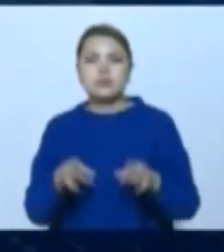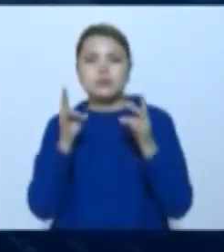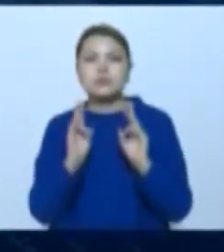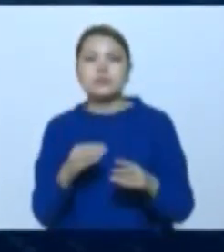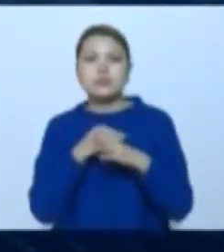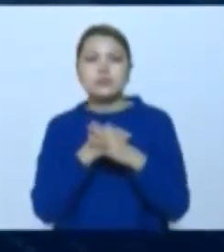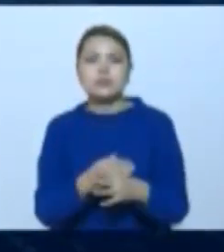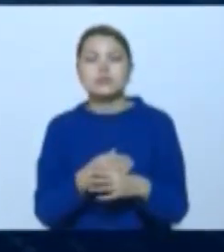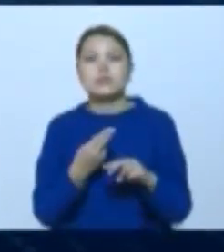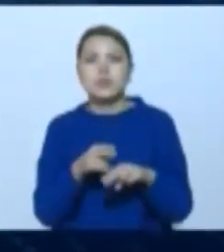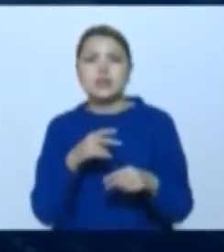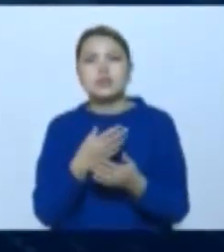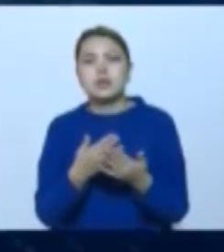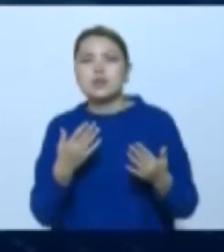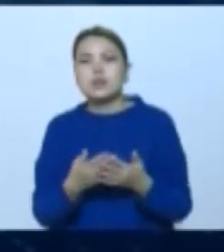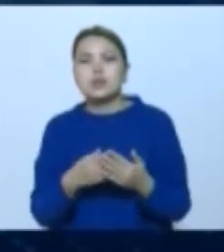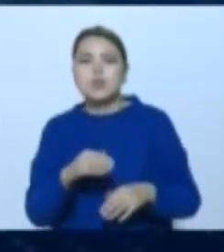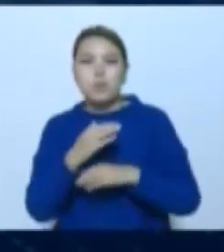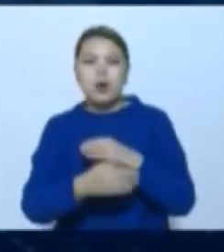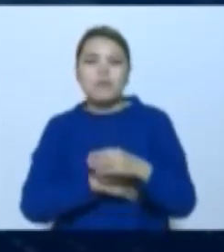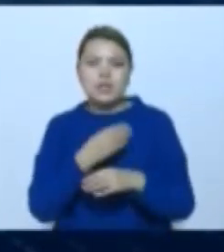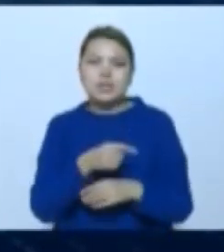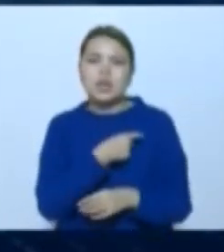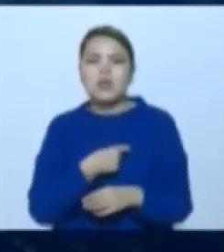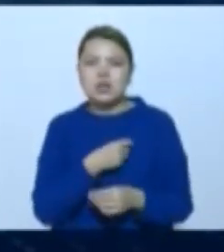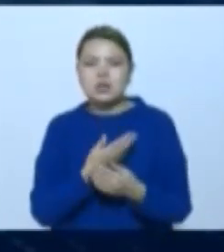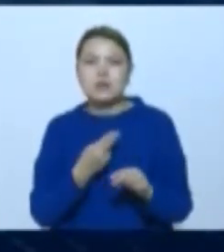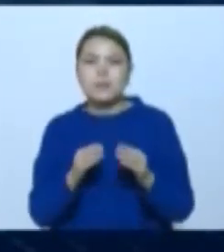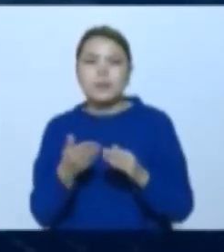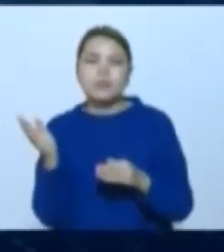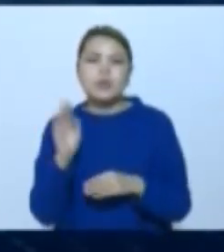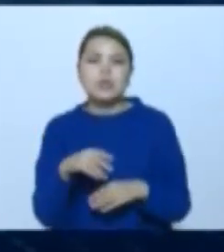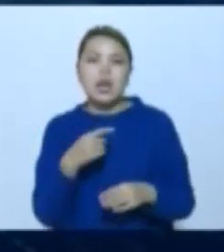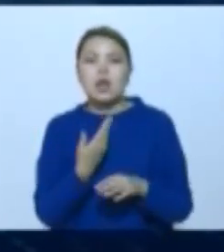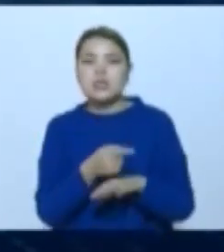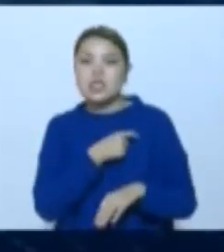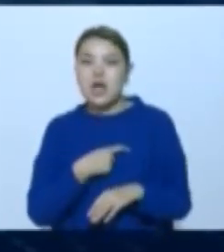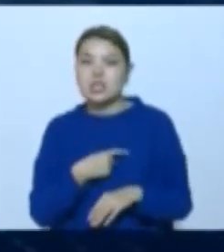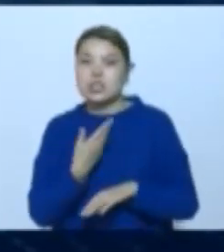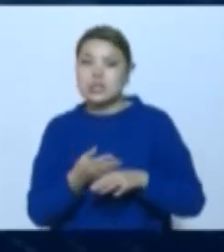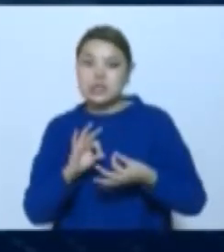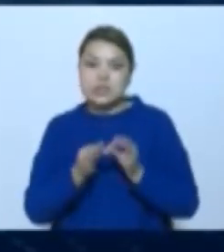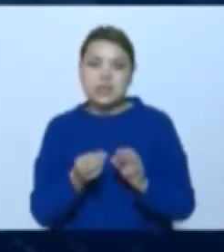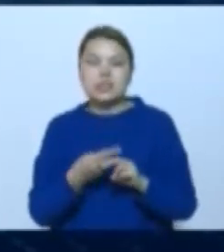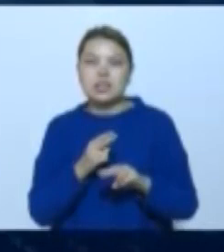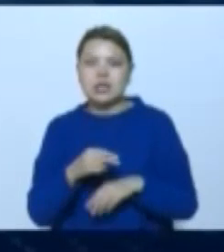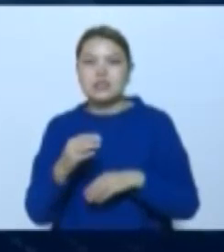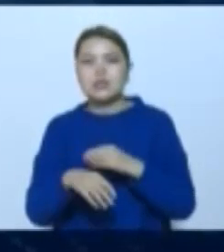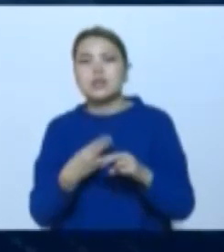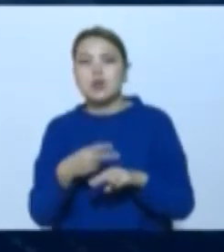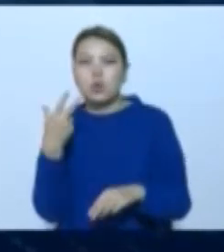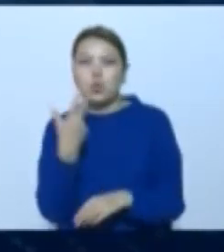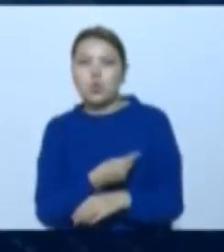Пострадавшему оказываем первую хирургическую помощь, накладываем повязку на рану и отправляем домой. Если рана серьезная, госпитализируем в отделение. Пострадавшему